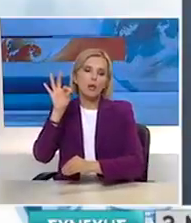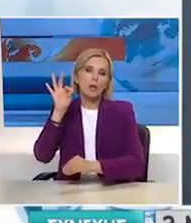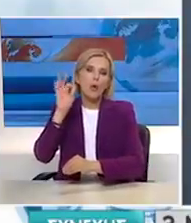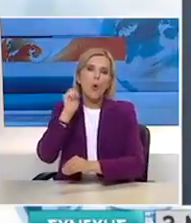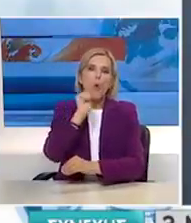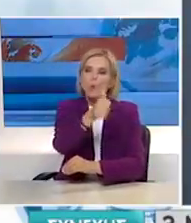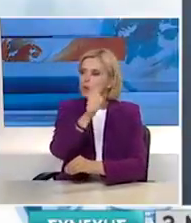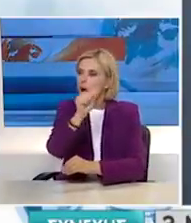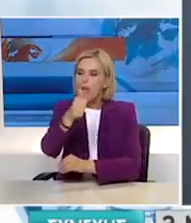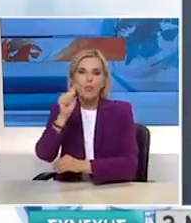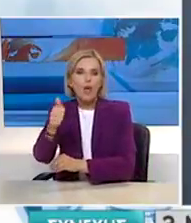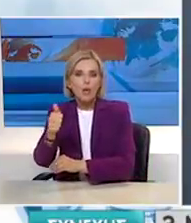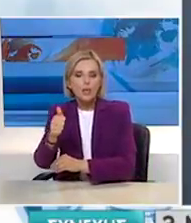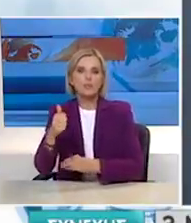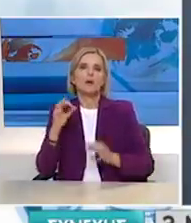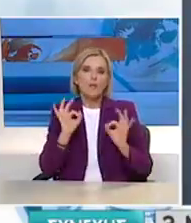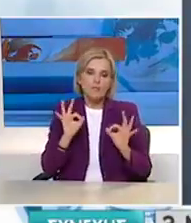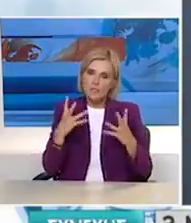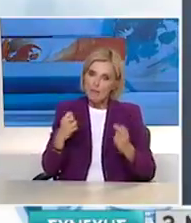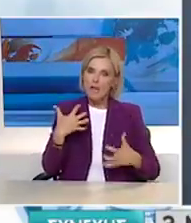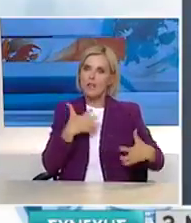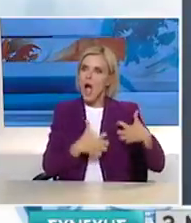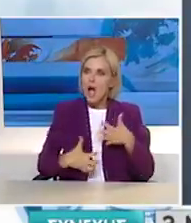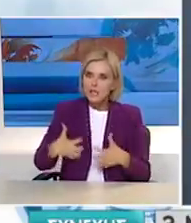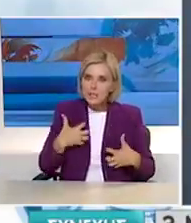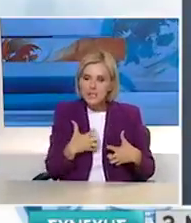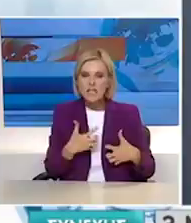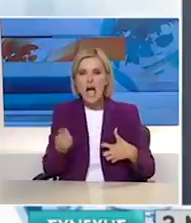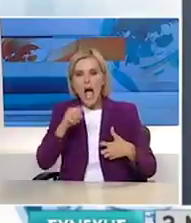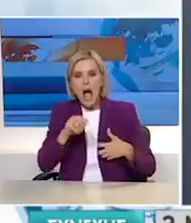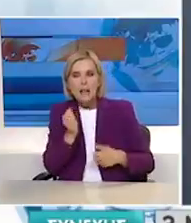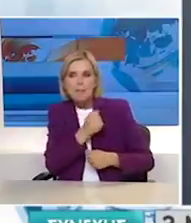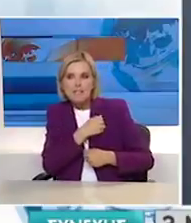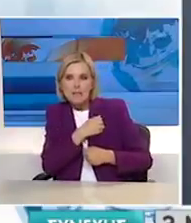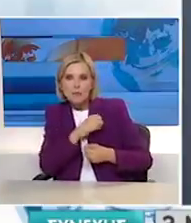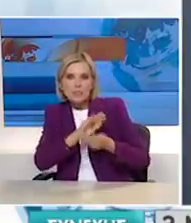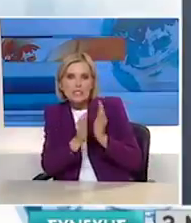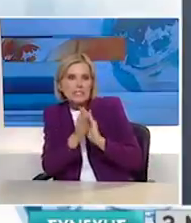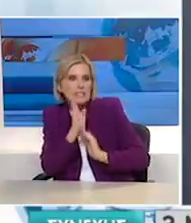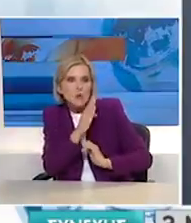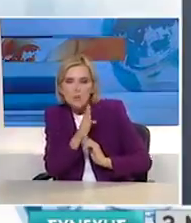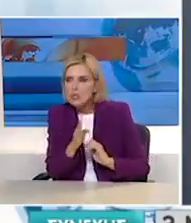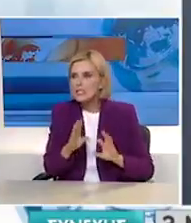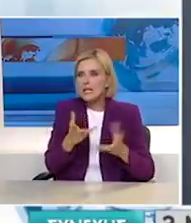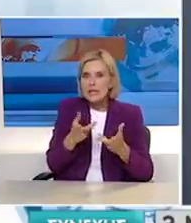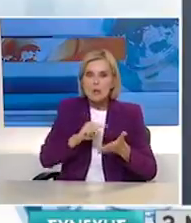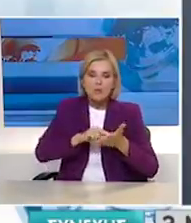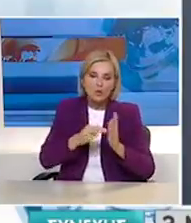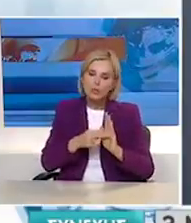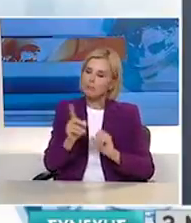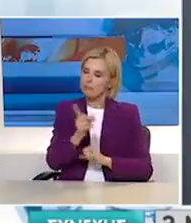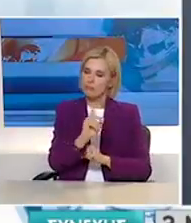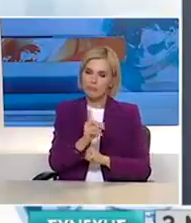εμβόλια και ανησυχία προκαλεί και ενθαρρύνει θεωρίες συνωμοσίας και διαπλοκής και θέλει πάρα πολύ